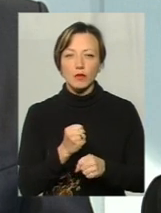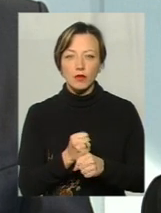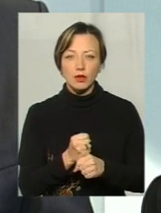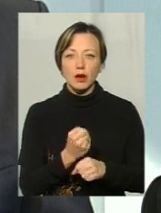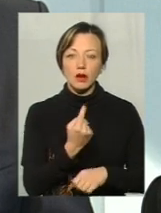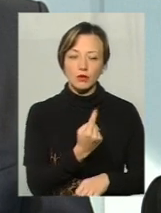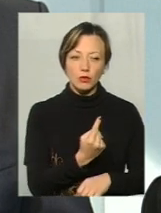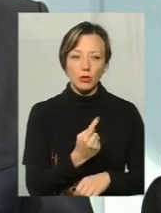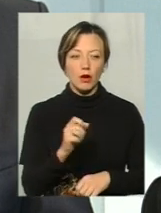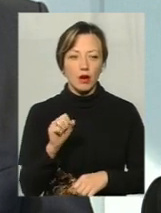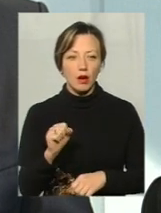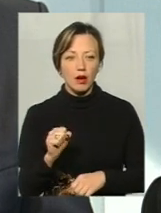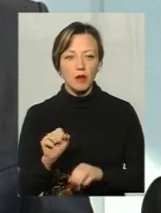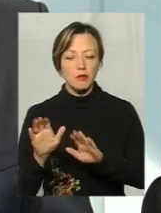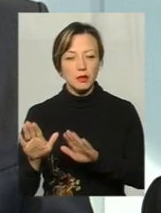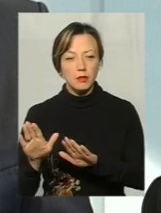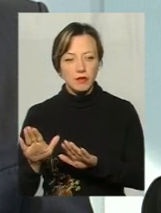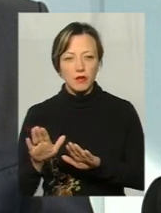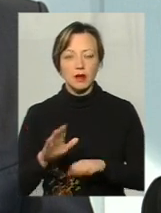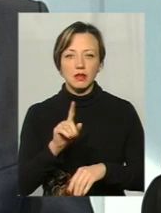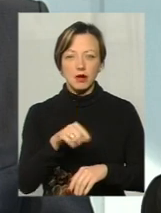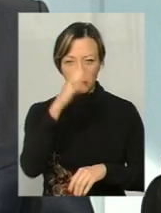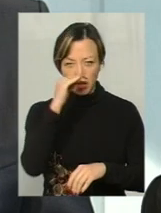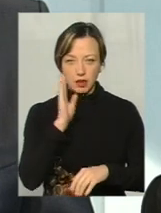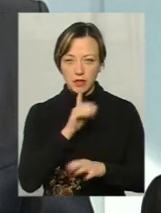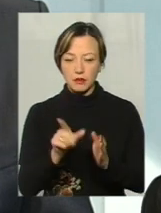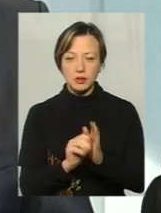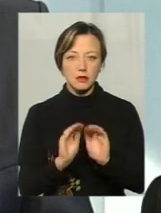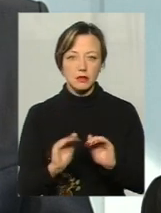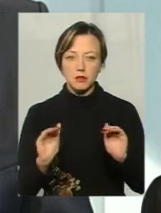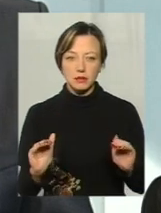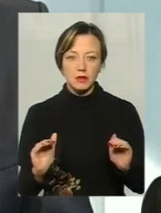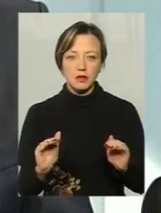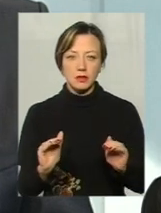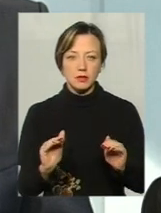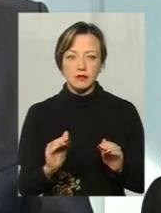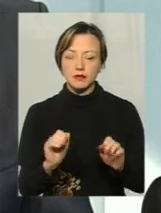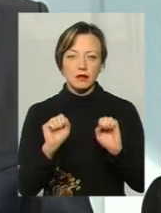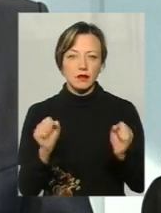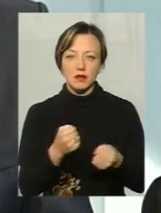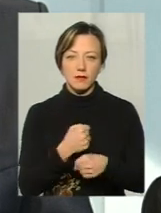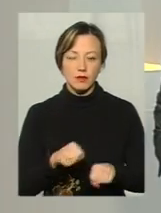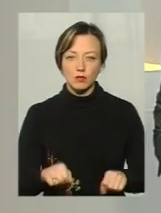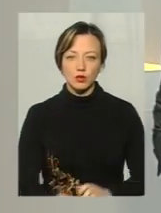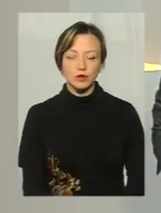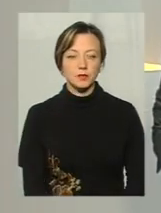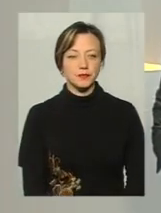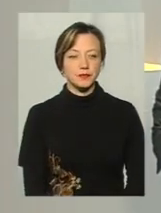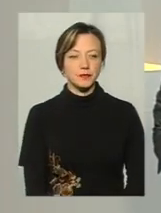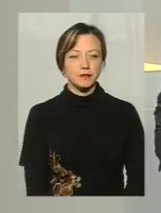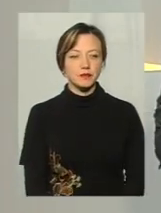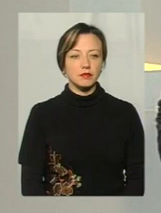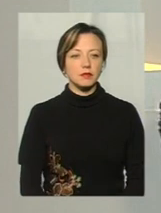одно, а пребывать там родителями с детьми ще більше тяжело, нереально. Пане Леонід, скажіть, будь